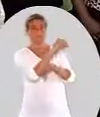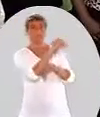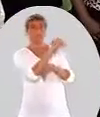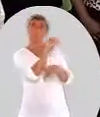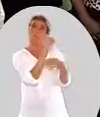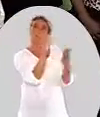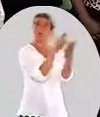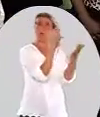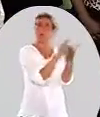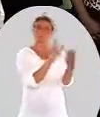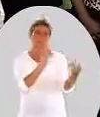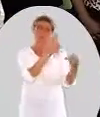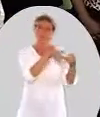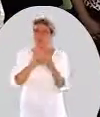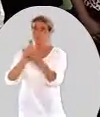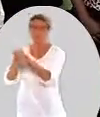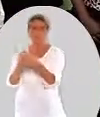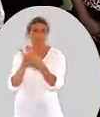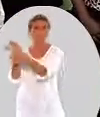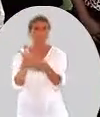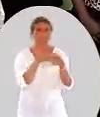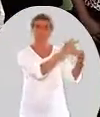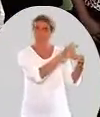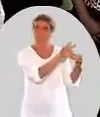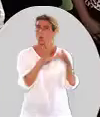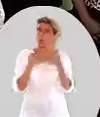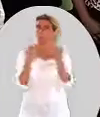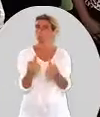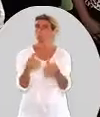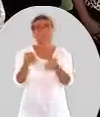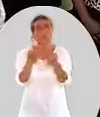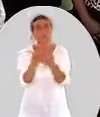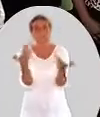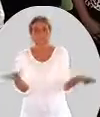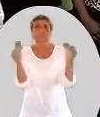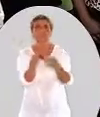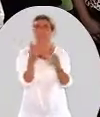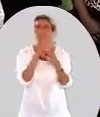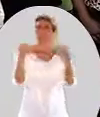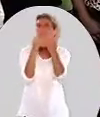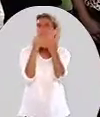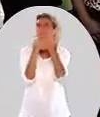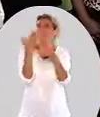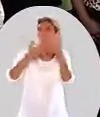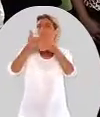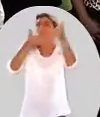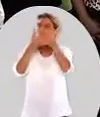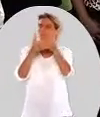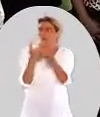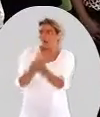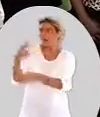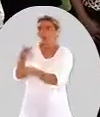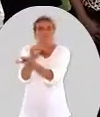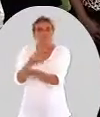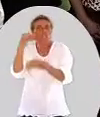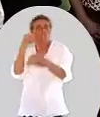soutenu l'organisation des Olympiades des métiers le talent de notre jeunesse a été reconnu nous y avons